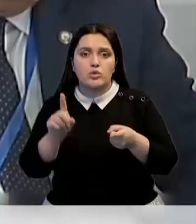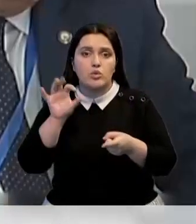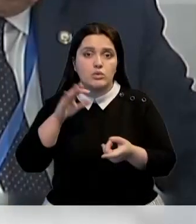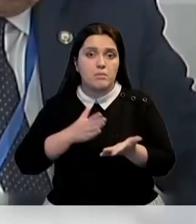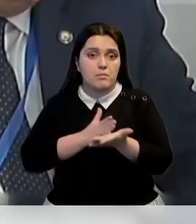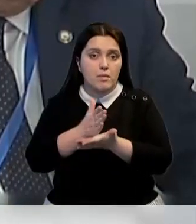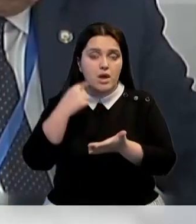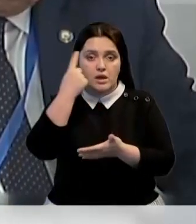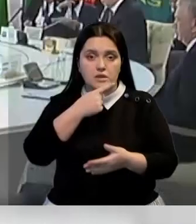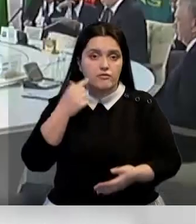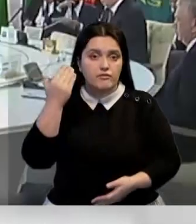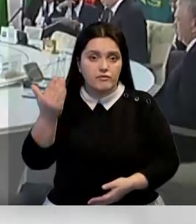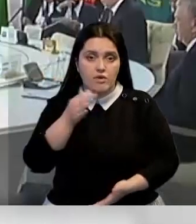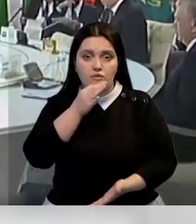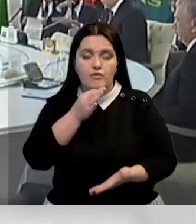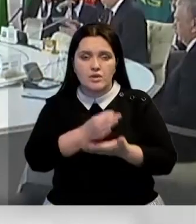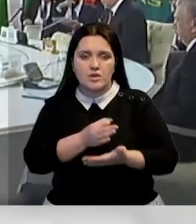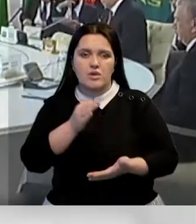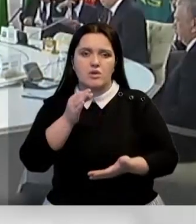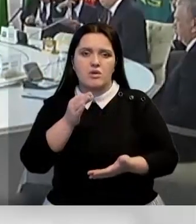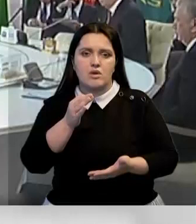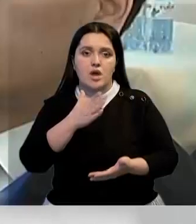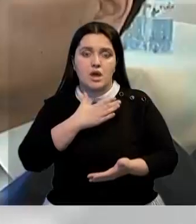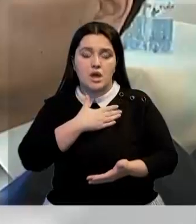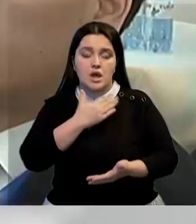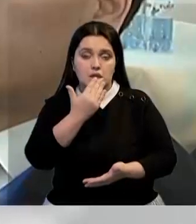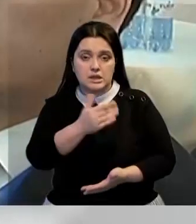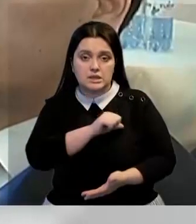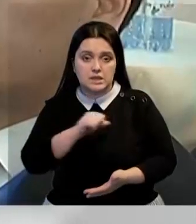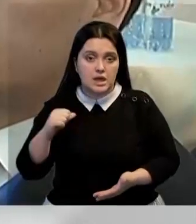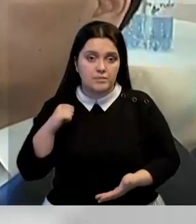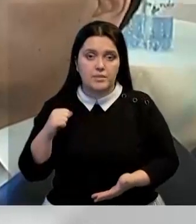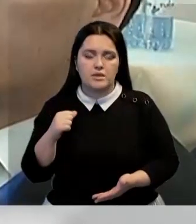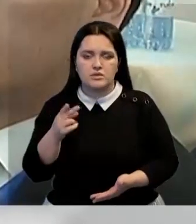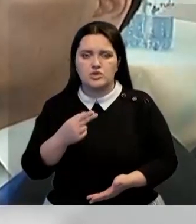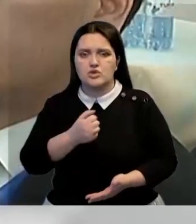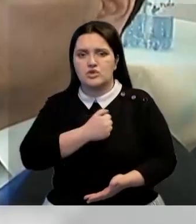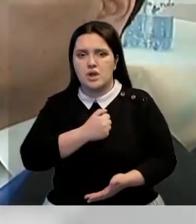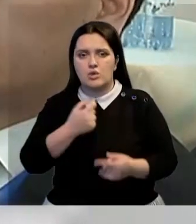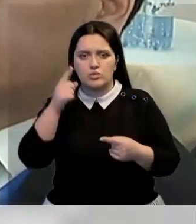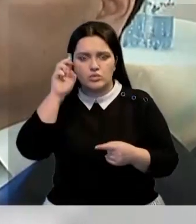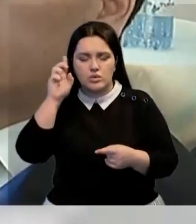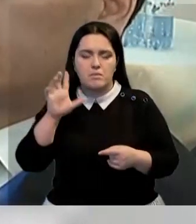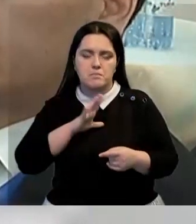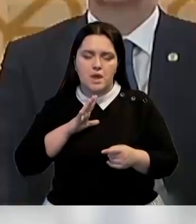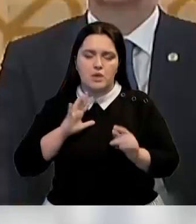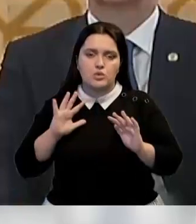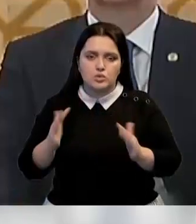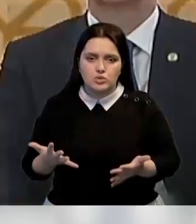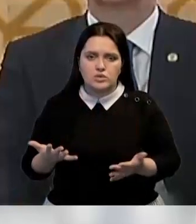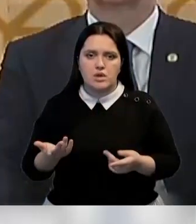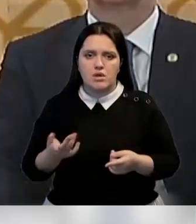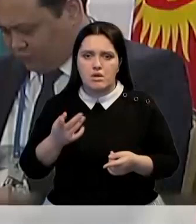политической ответственности наших государственных деятелей, то есть от нас самих. К сожалению, в некоторых странах случаются